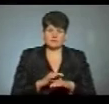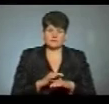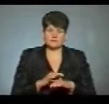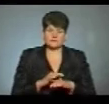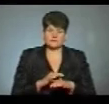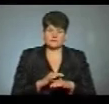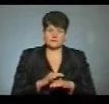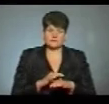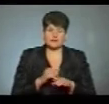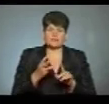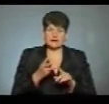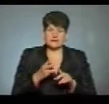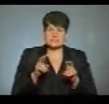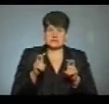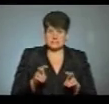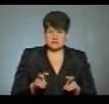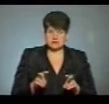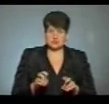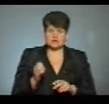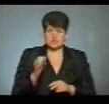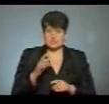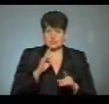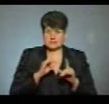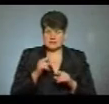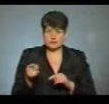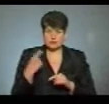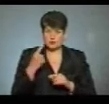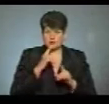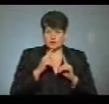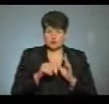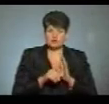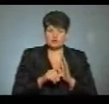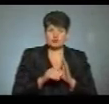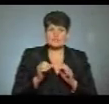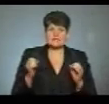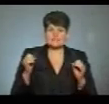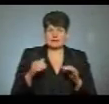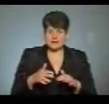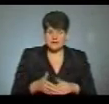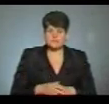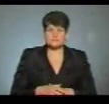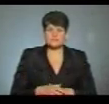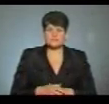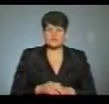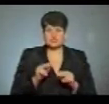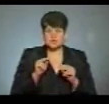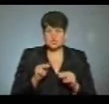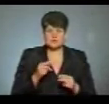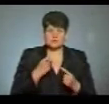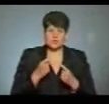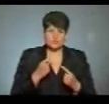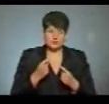було проведене третє пленарне засідання 14-ї сесії Тернопільської обласної ради 6-го скликання. Чесно кажучи,